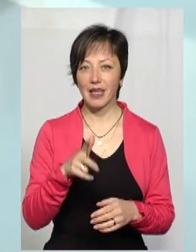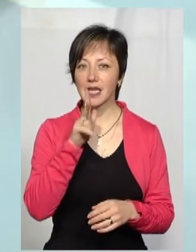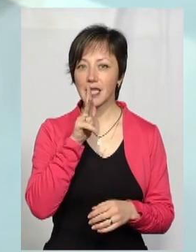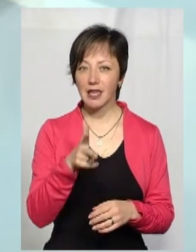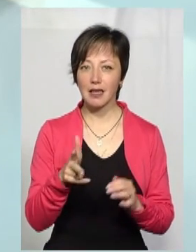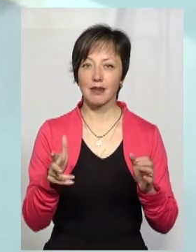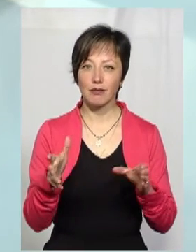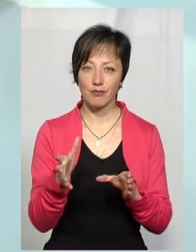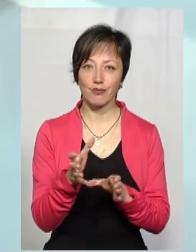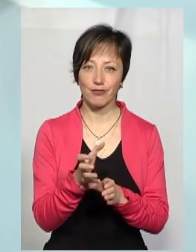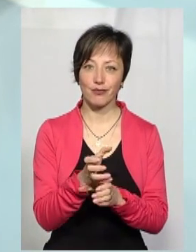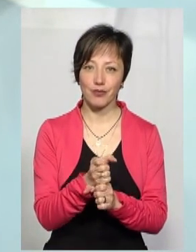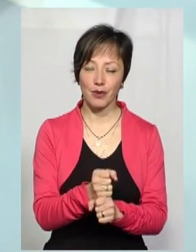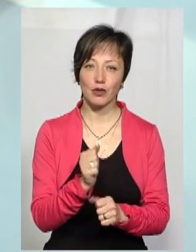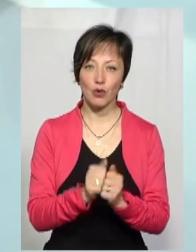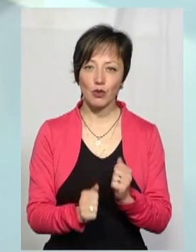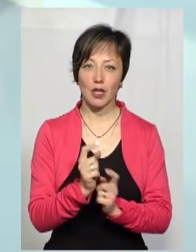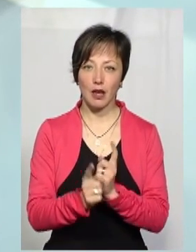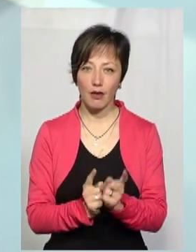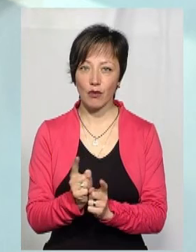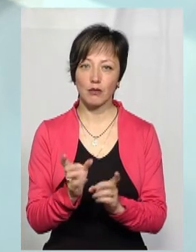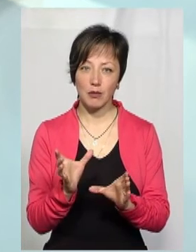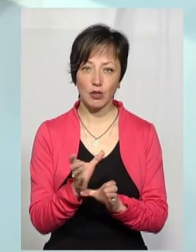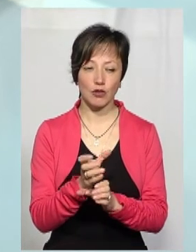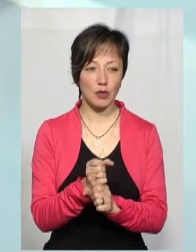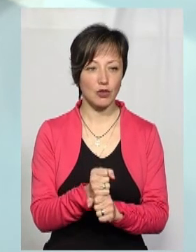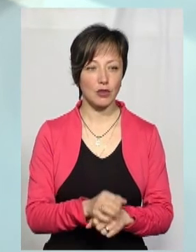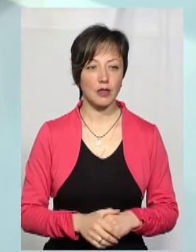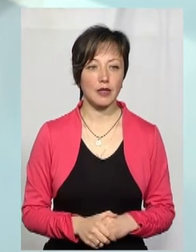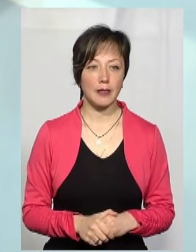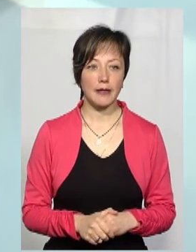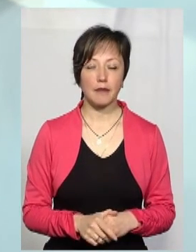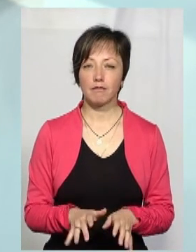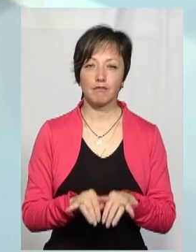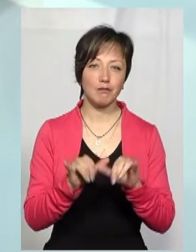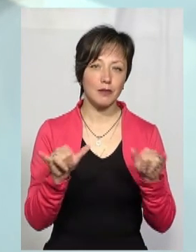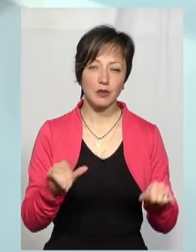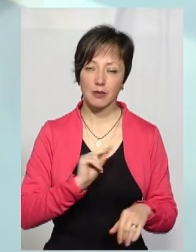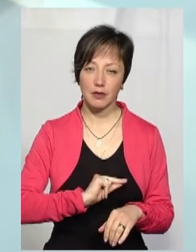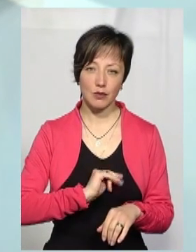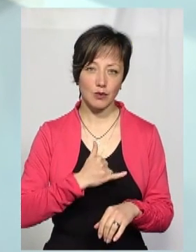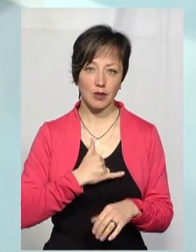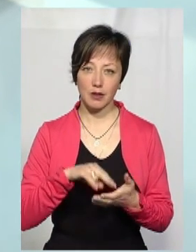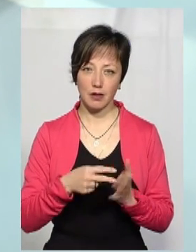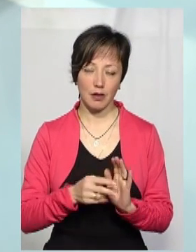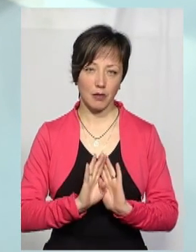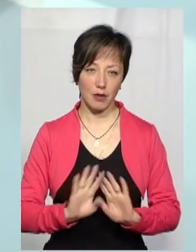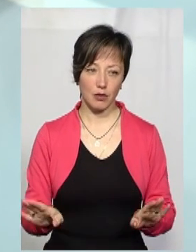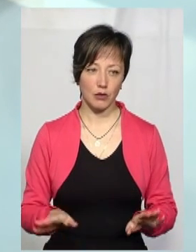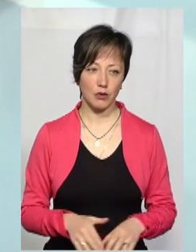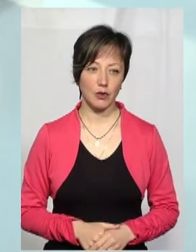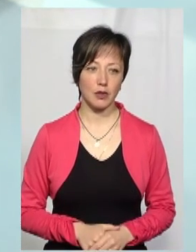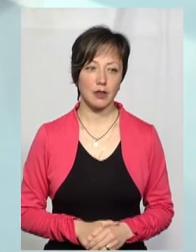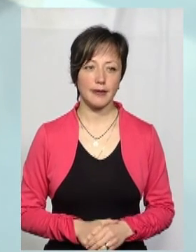воно зменшується потихеньку. З кожною реформою воно зменшується, зменшується. Збільшення поки не планується.